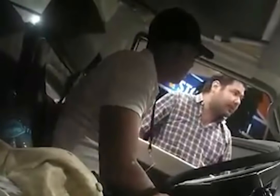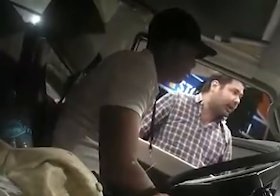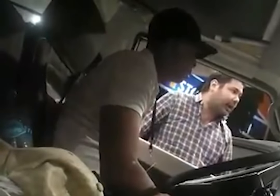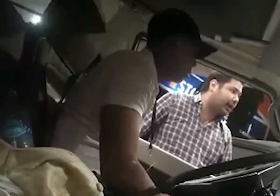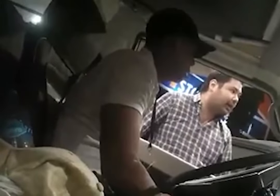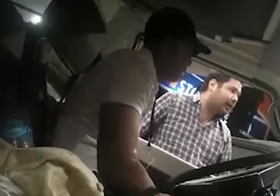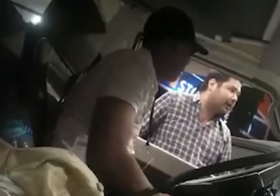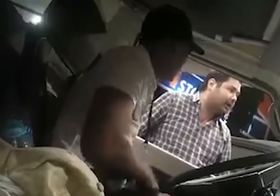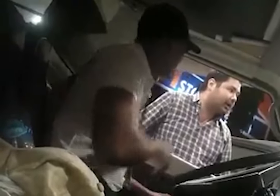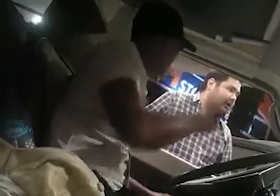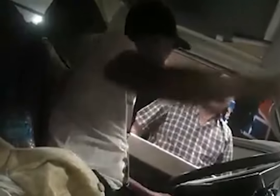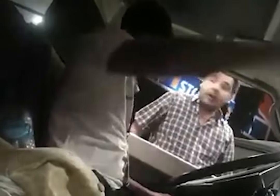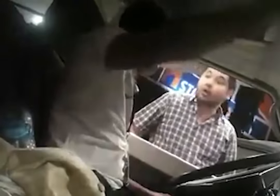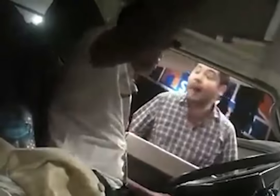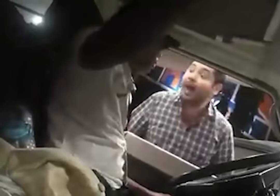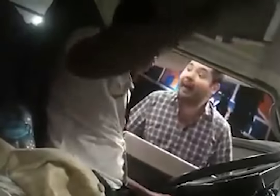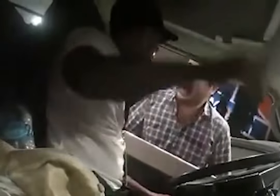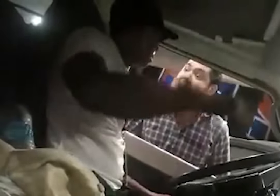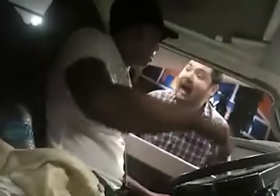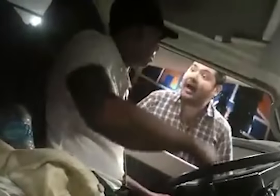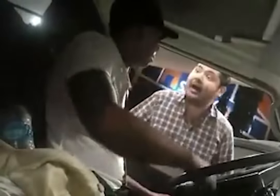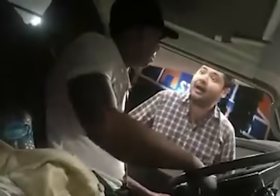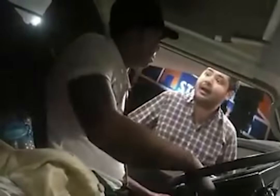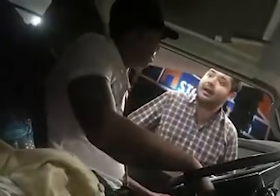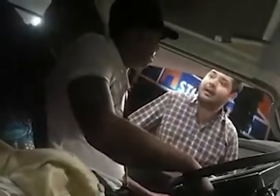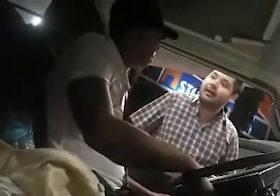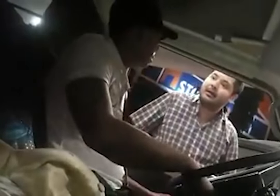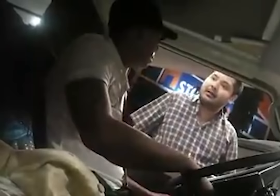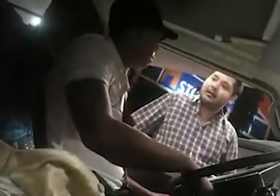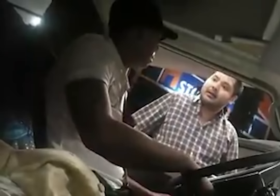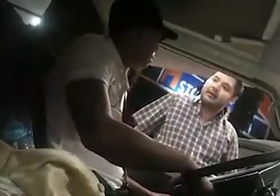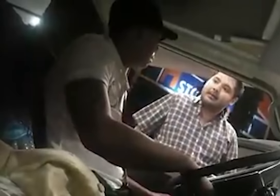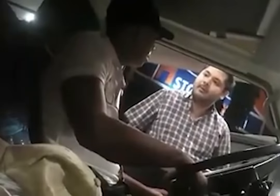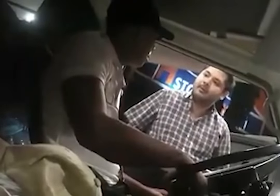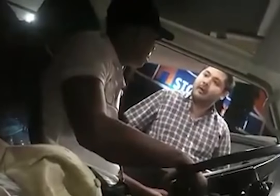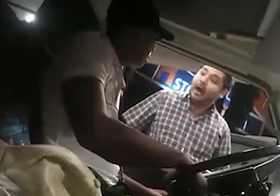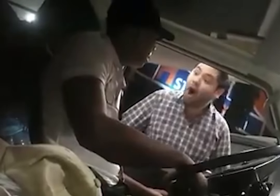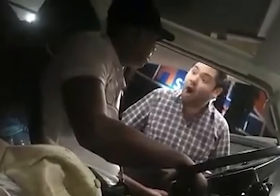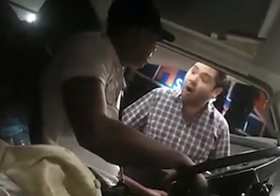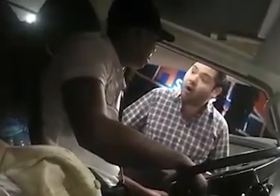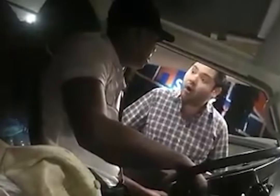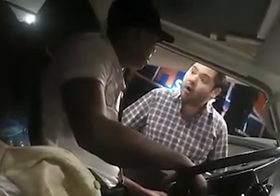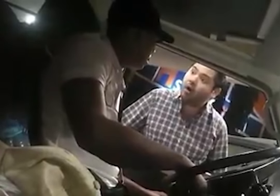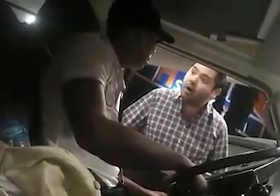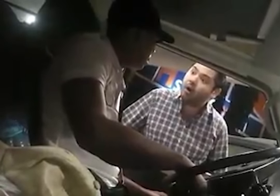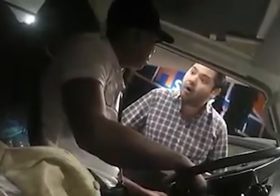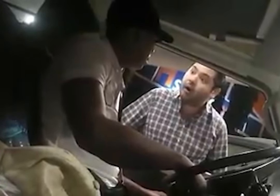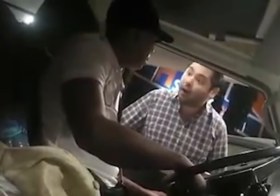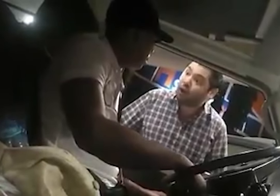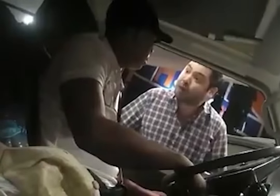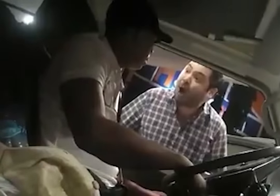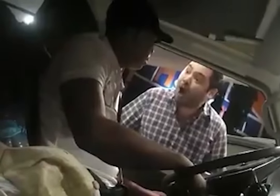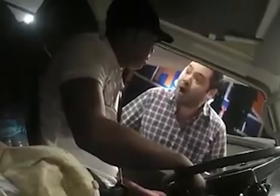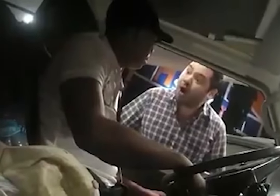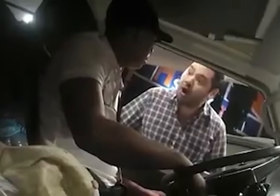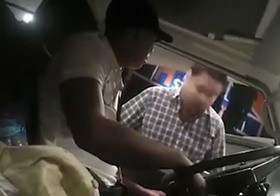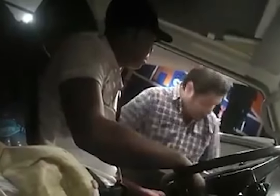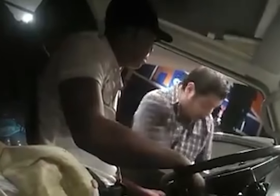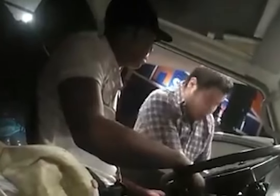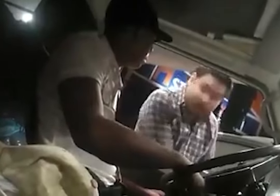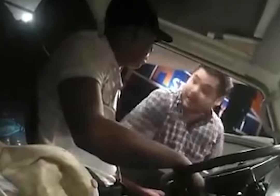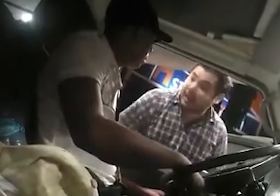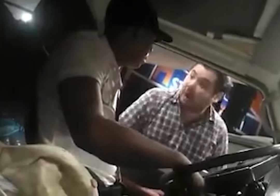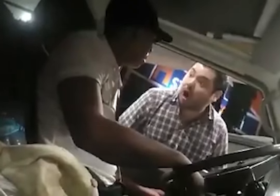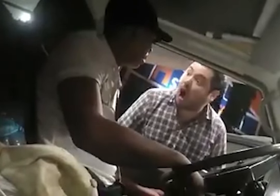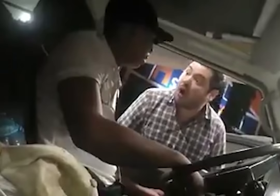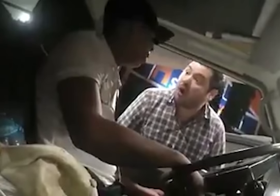Pupunta-punta pa dito eh! Binato mo yung bitay! Tumahimik ka! Ba't ka nang babato? Porket ano? Maganda yung sasakyan mo eh! Ano gusto mo?